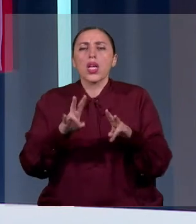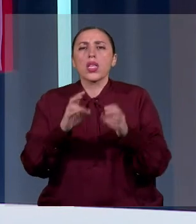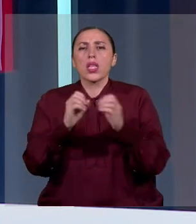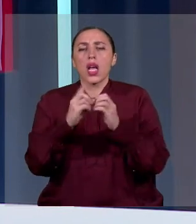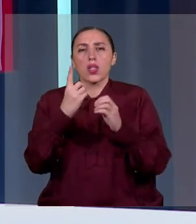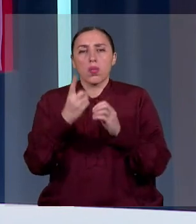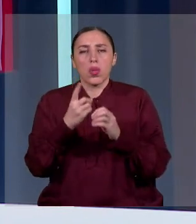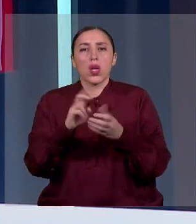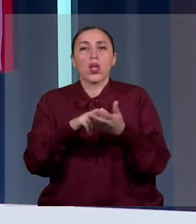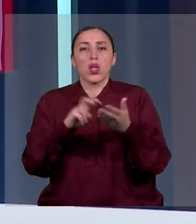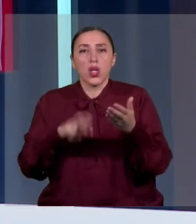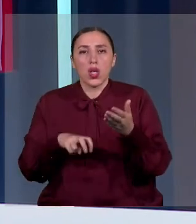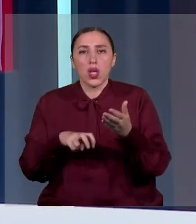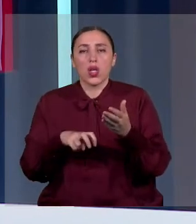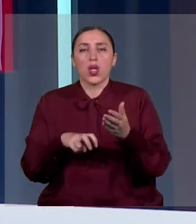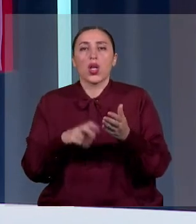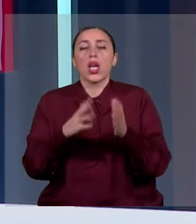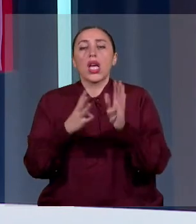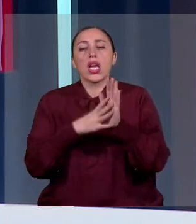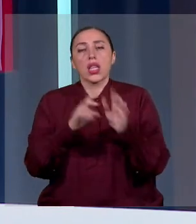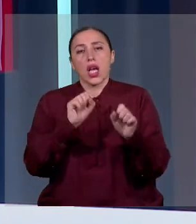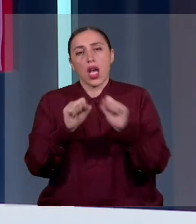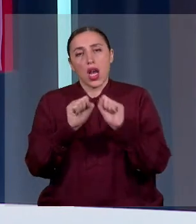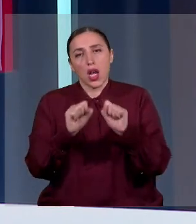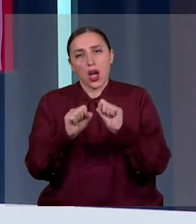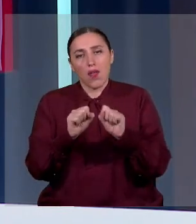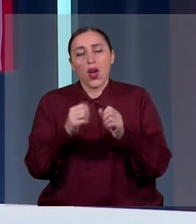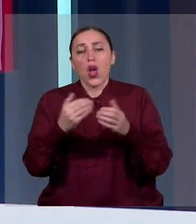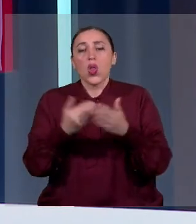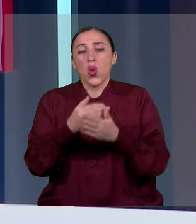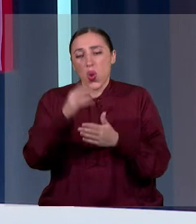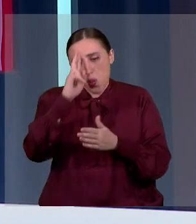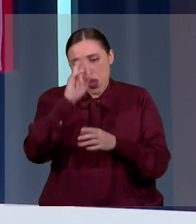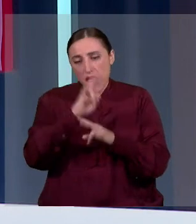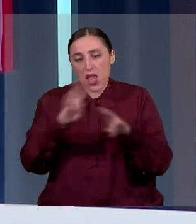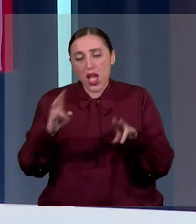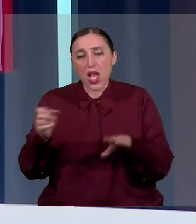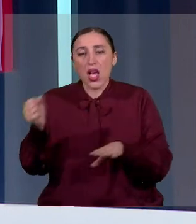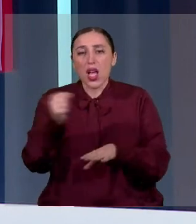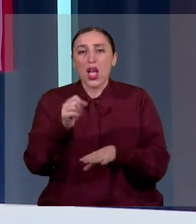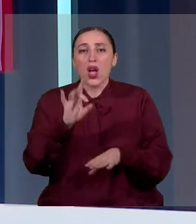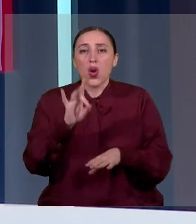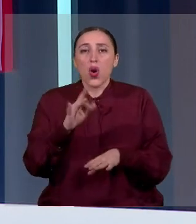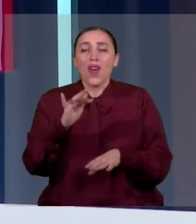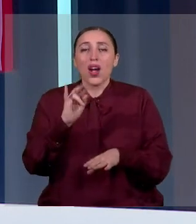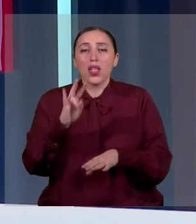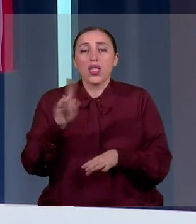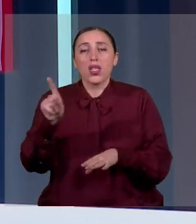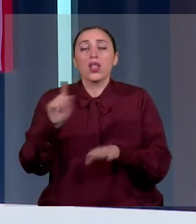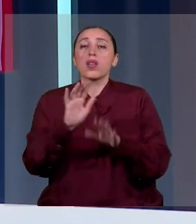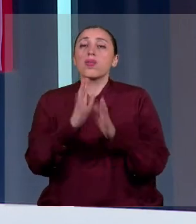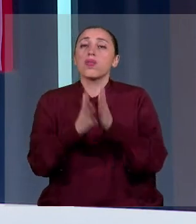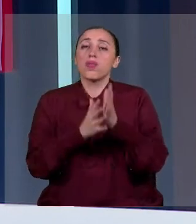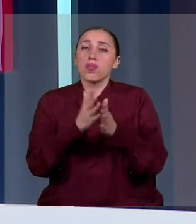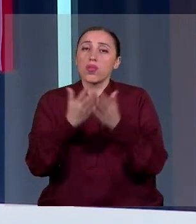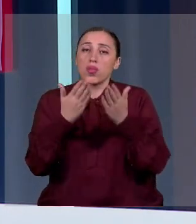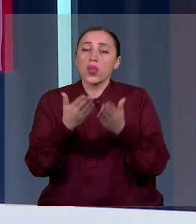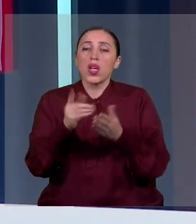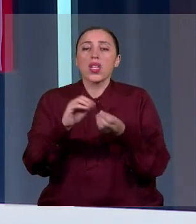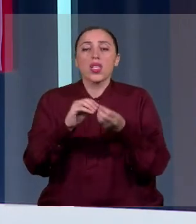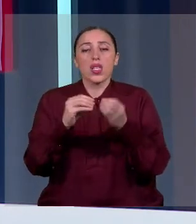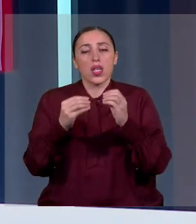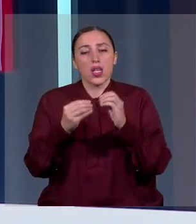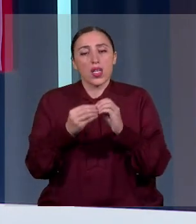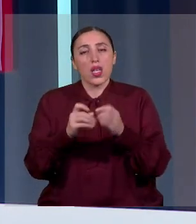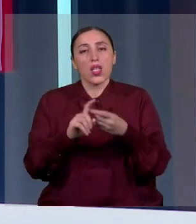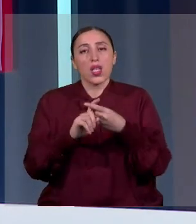11 նախարություններից 9-ի ղեկավարները։ Նորանշանակ պետնախարար Գործար Ռուբեն Վարդանյանի խոսքով ճգնաժամային